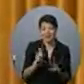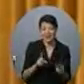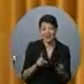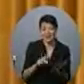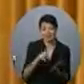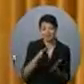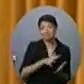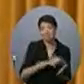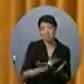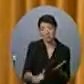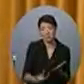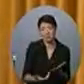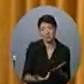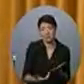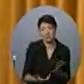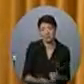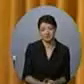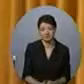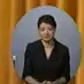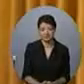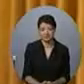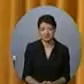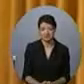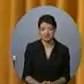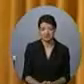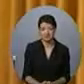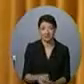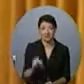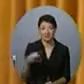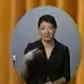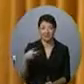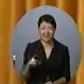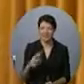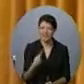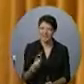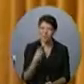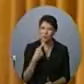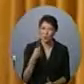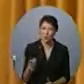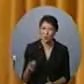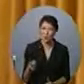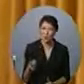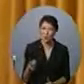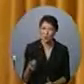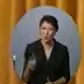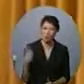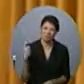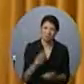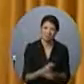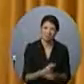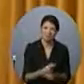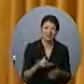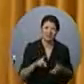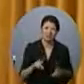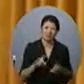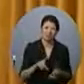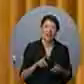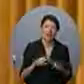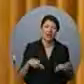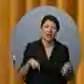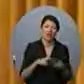for penalizing their MPs from the Thunder Bay area for supporting their constituents and voting to end the long gun registry, and I hope that